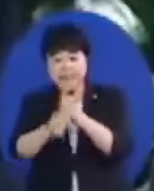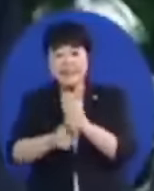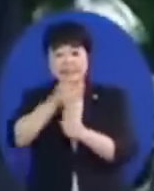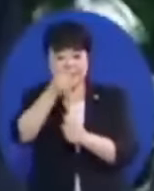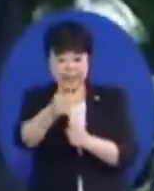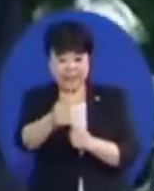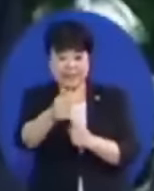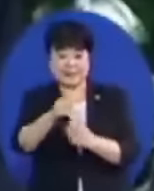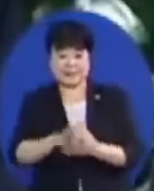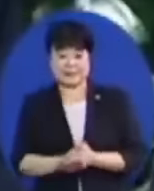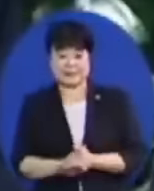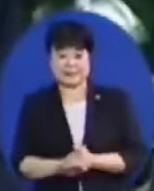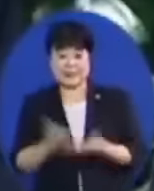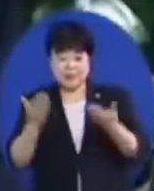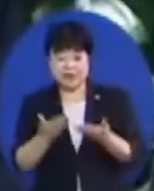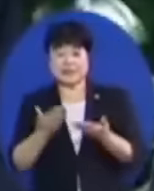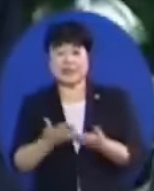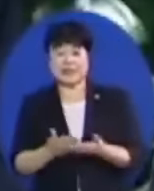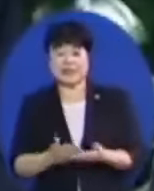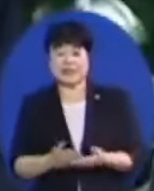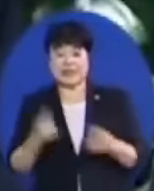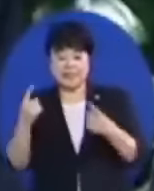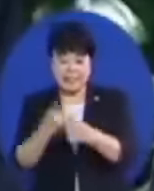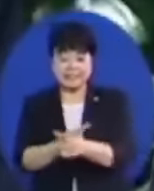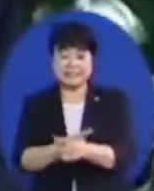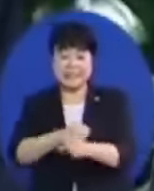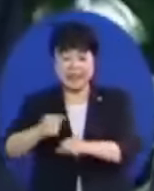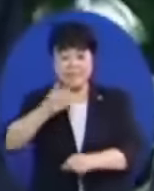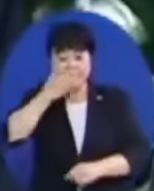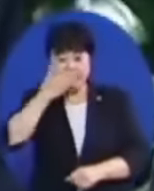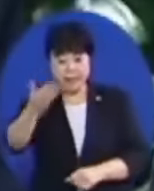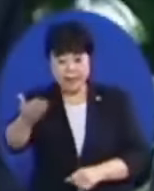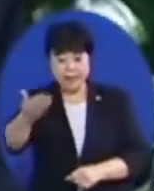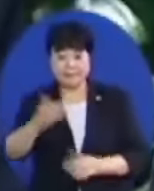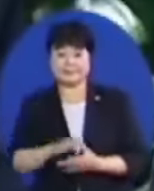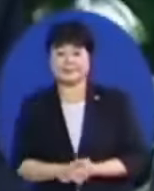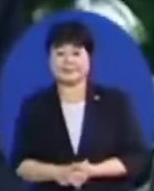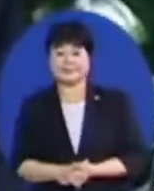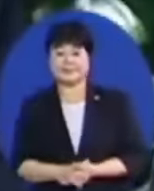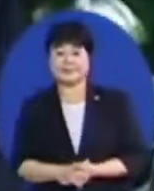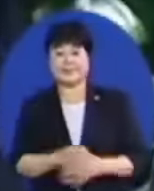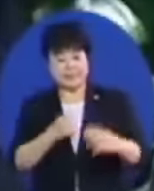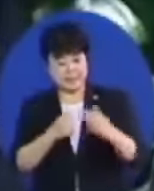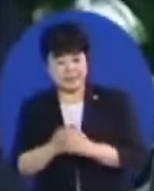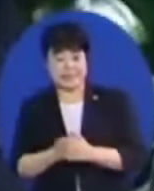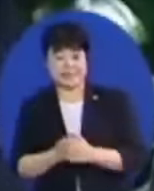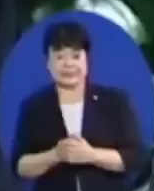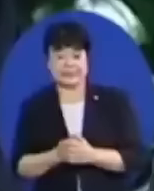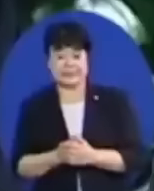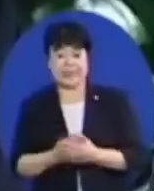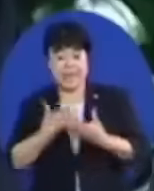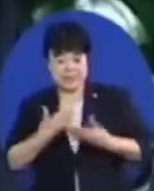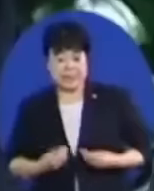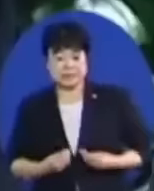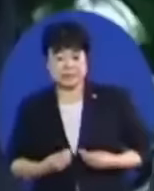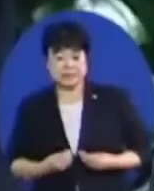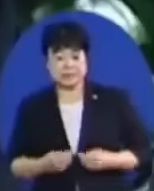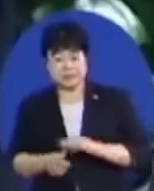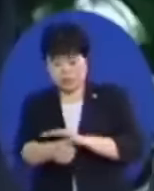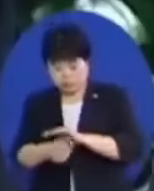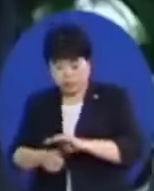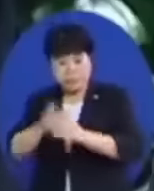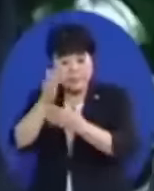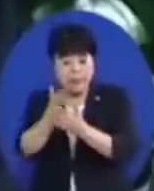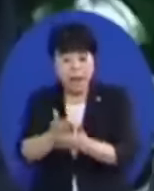하나님의 역사를 우리가 대신 행할 수가 있게 되는 것입니다. 그러므로 낙심하거나 뒤로 물러가지